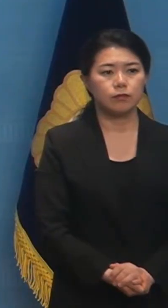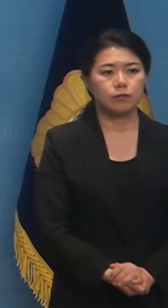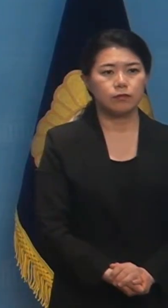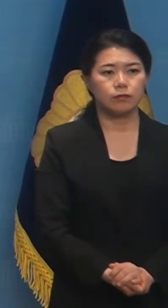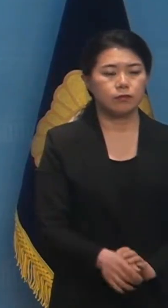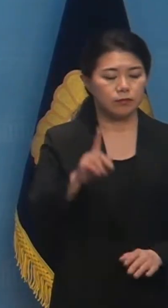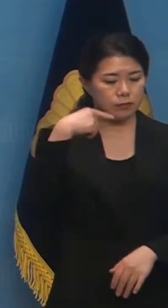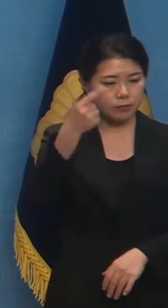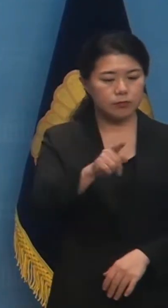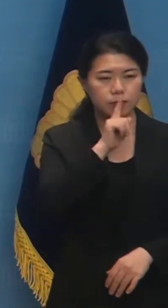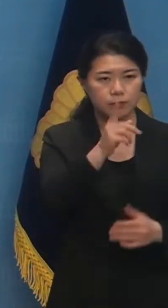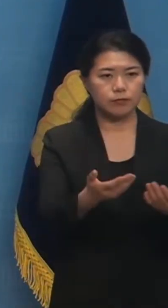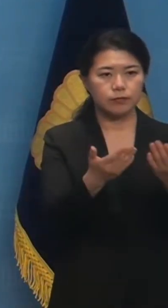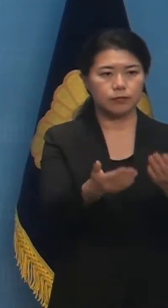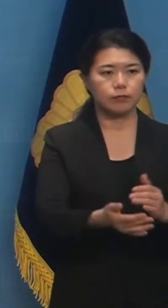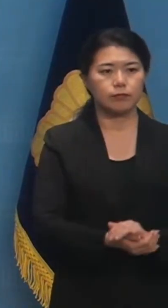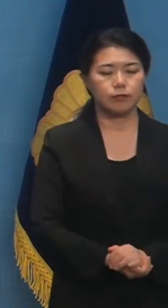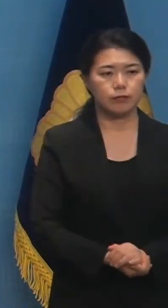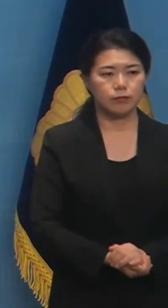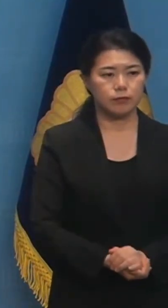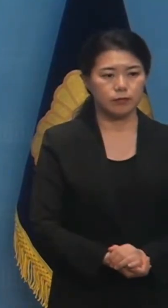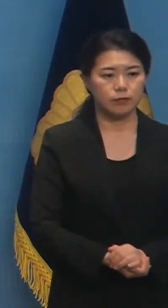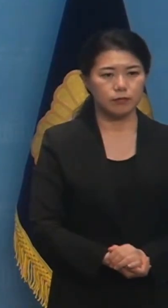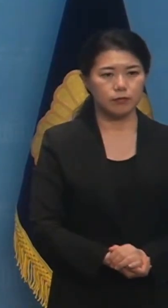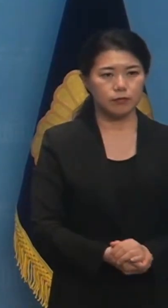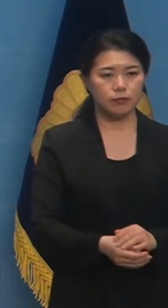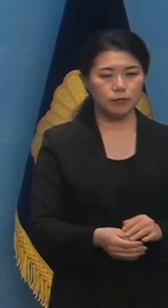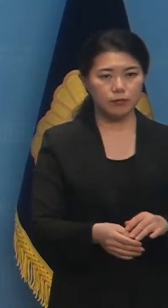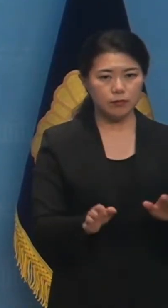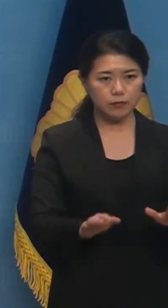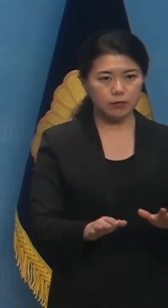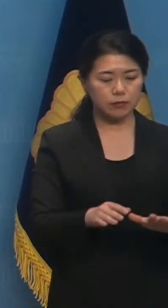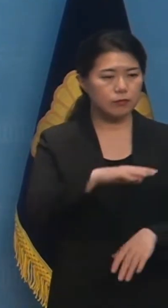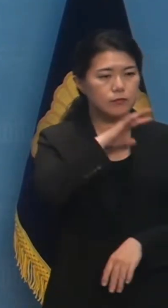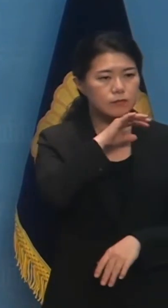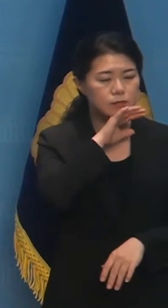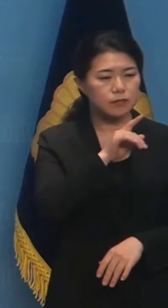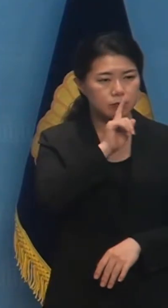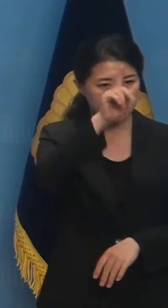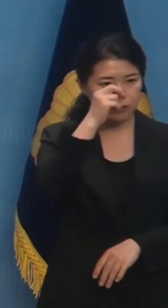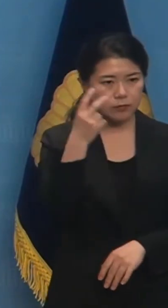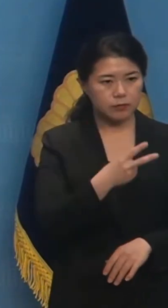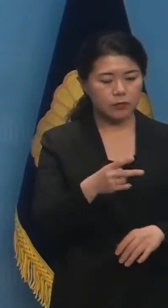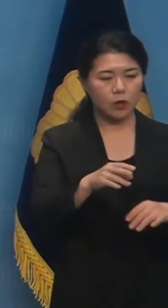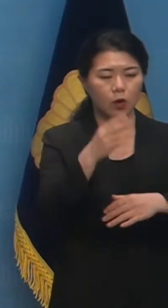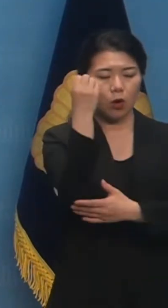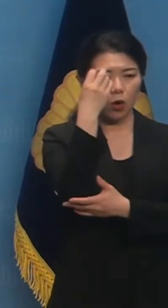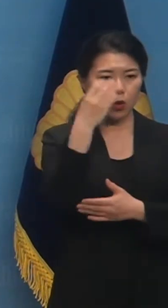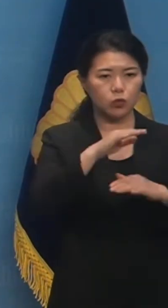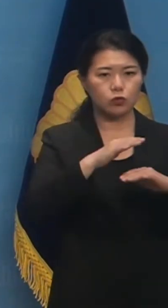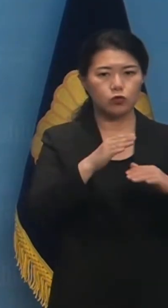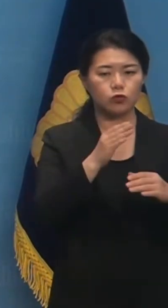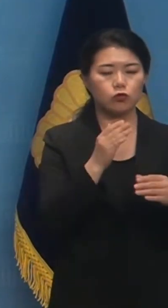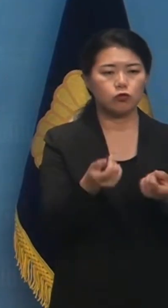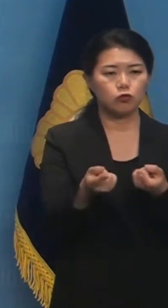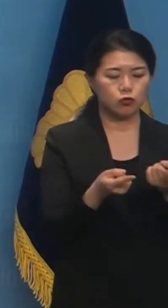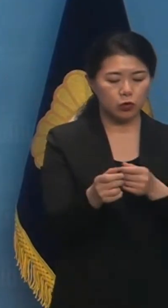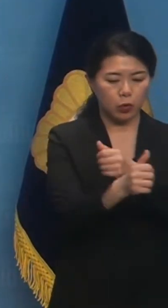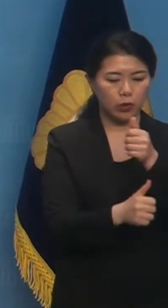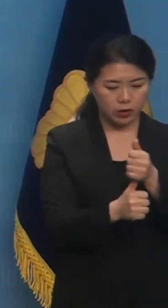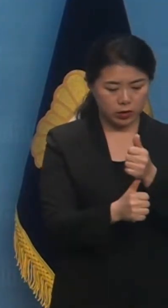네, 다음 보고 드리겠습니다. 더 퍼블릭 기사 이의신청 및 원중의 심리 결과 등 언론 대응 보고